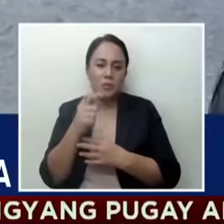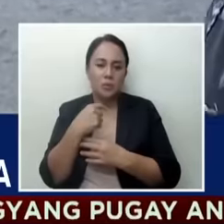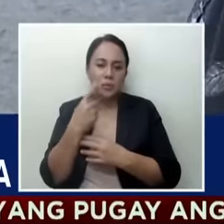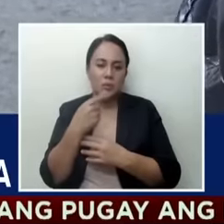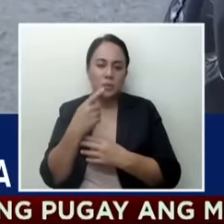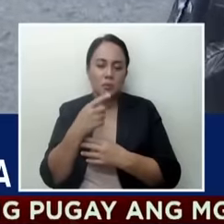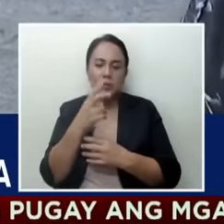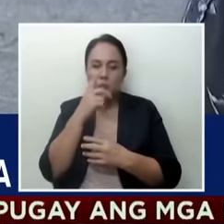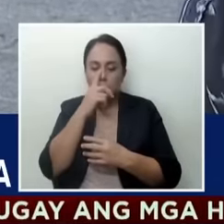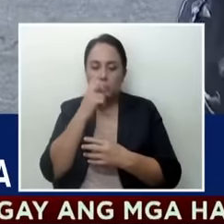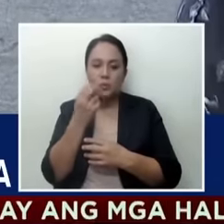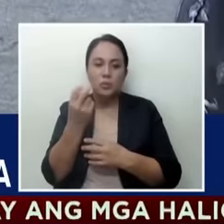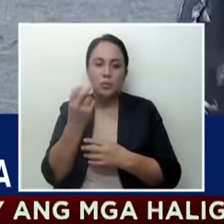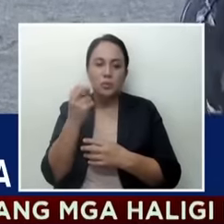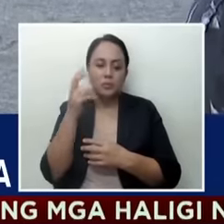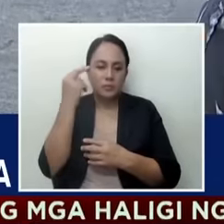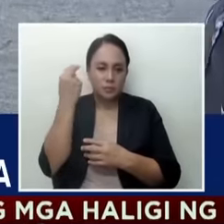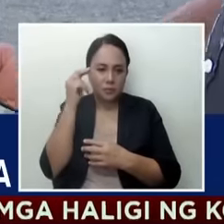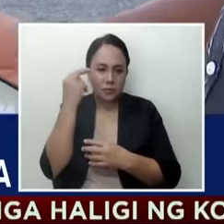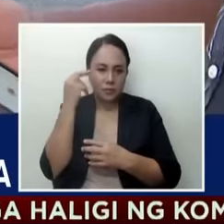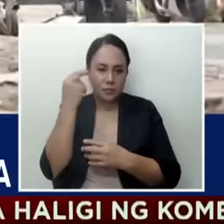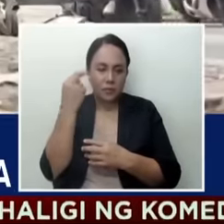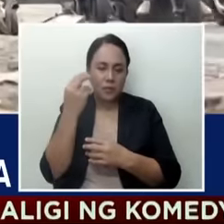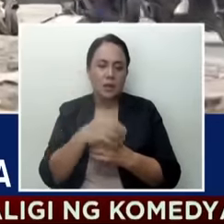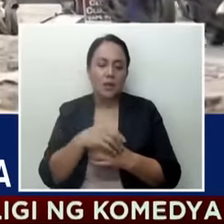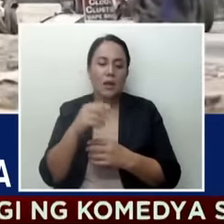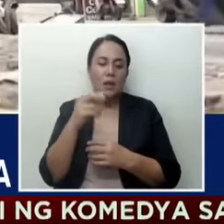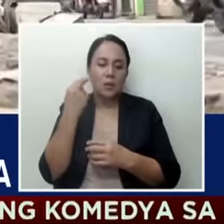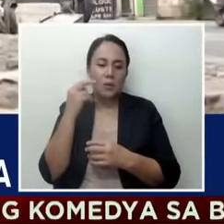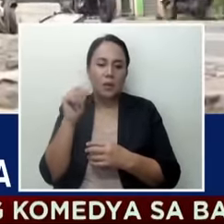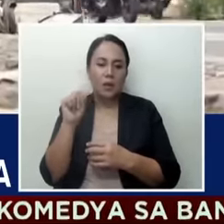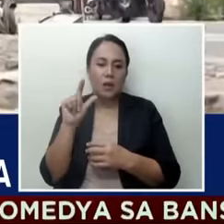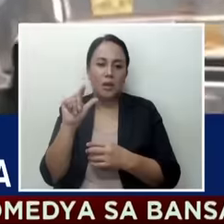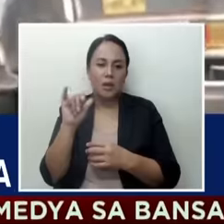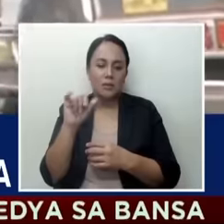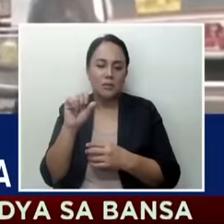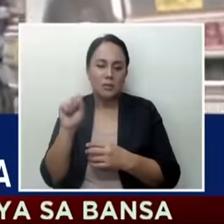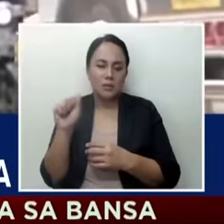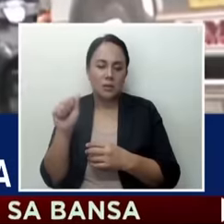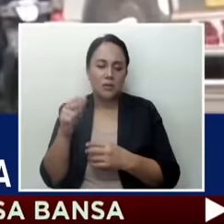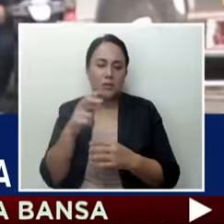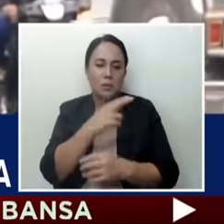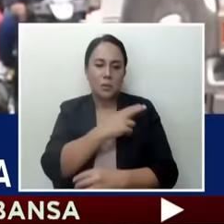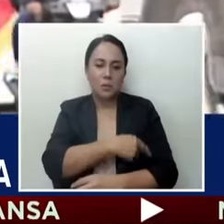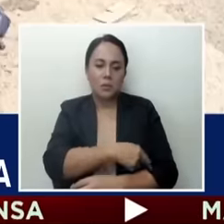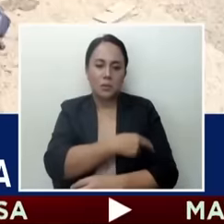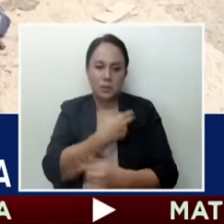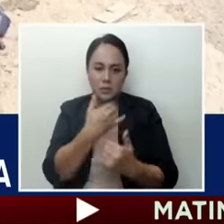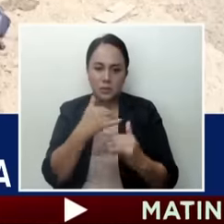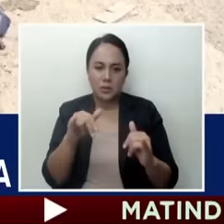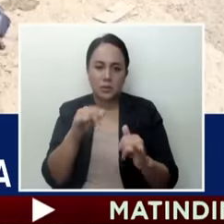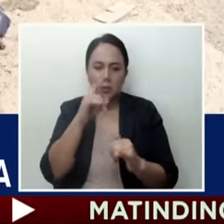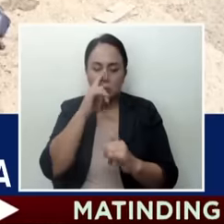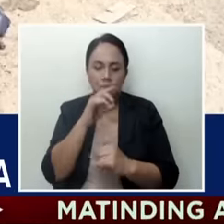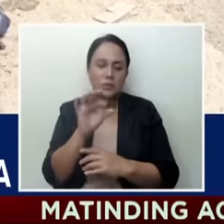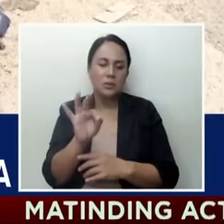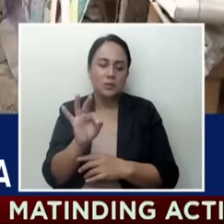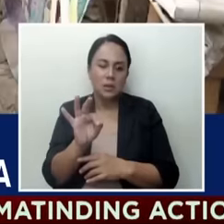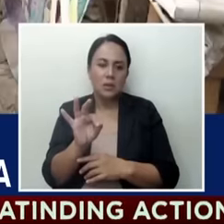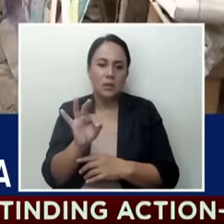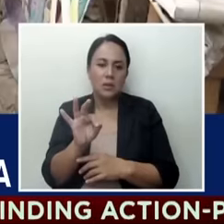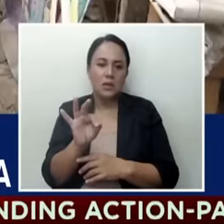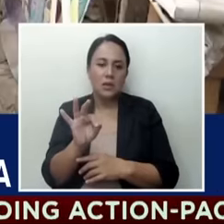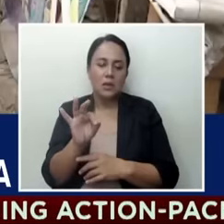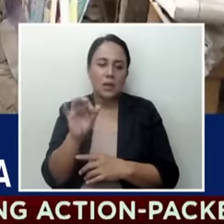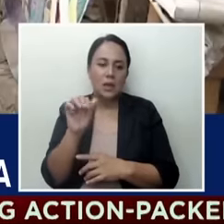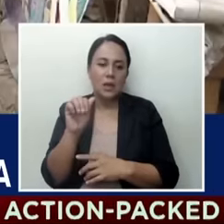12 anyos na pamangkin na si Alisa Joy Palupit. Nasa ospital pa rin ang 9 na taong gulang na si